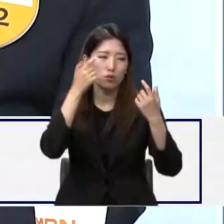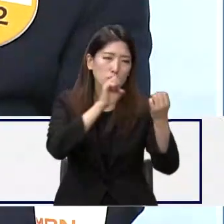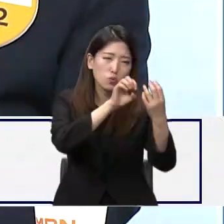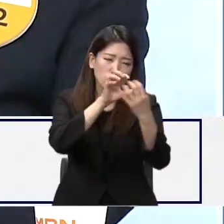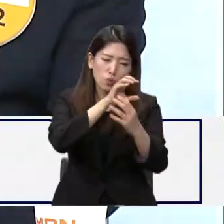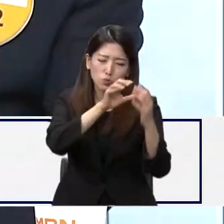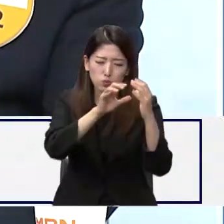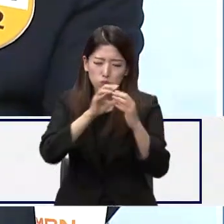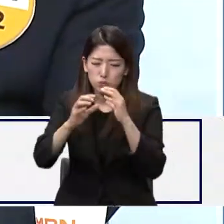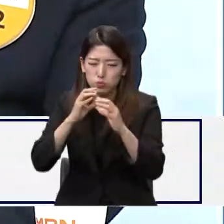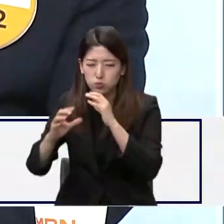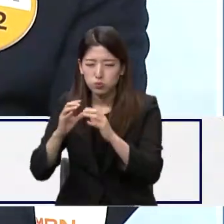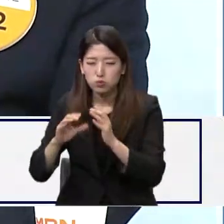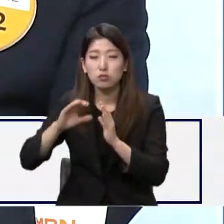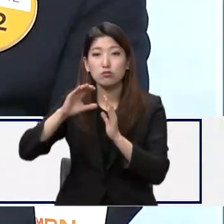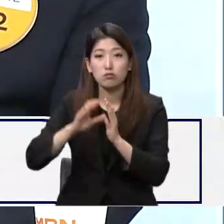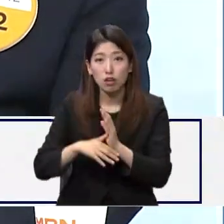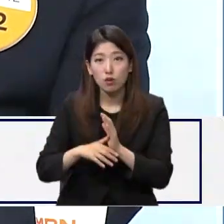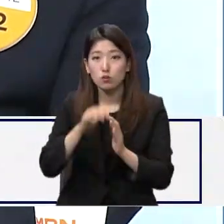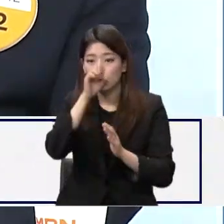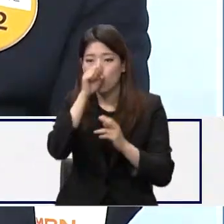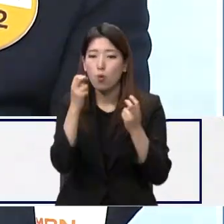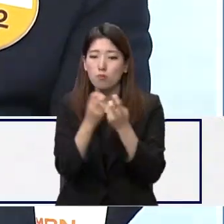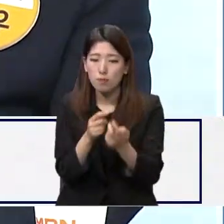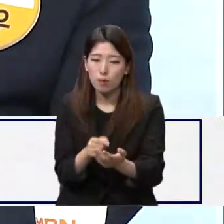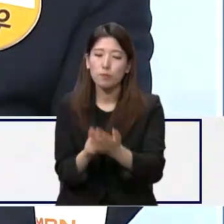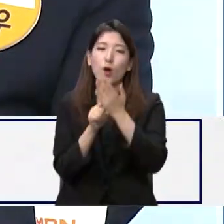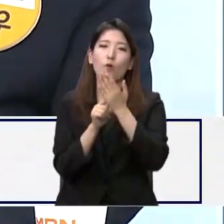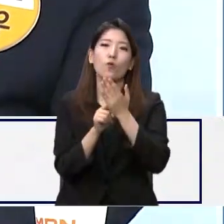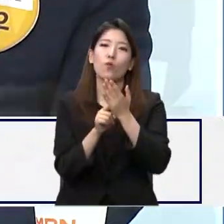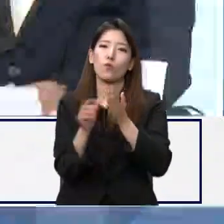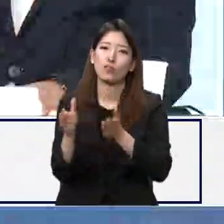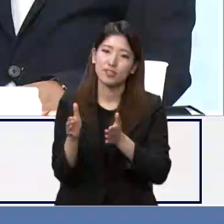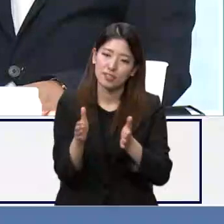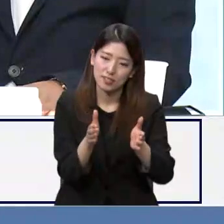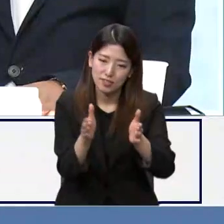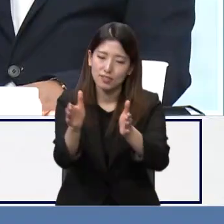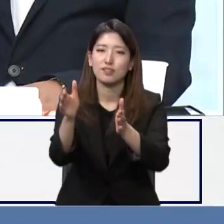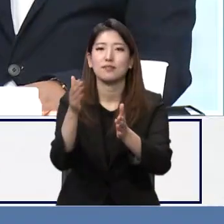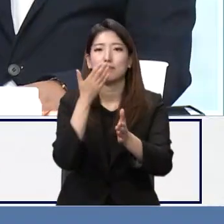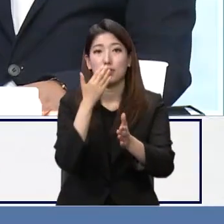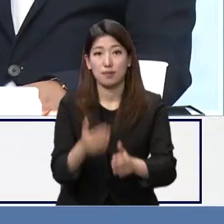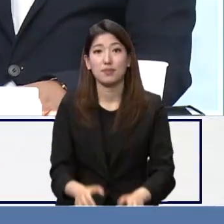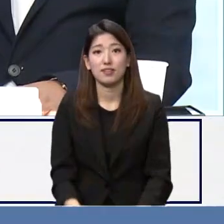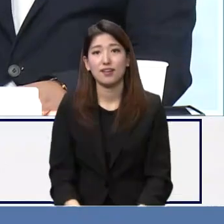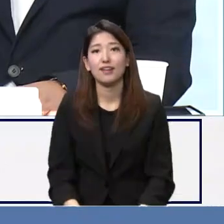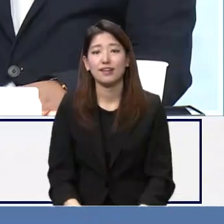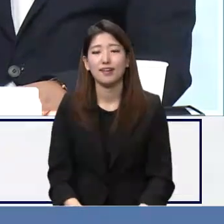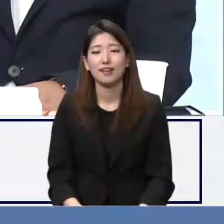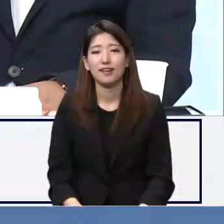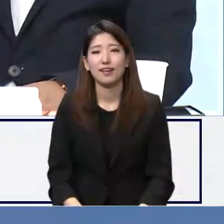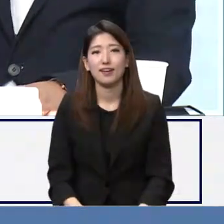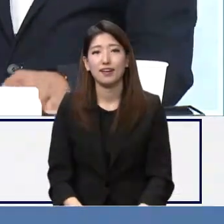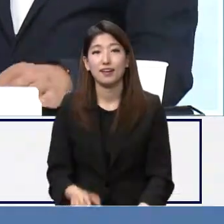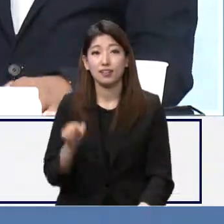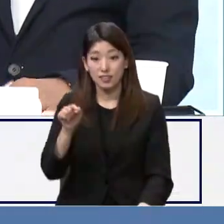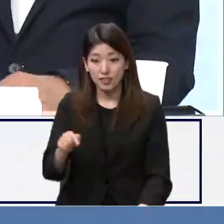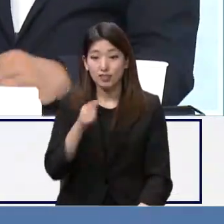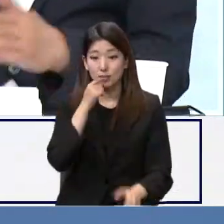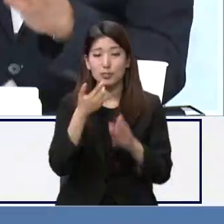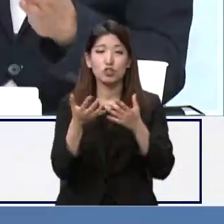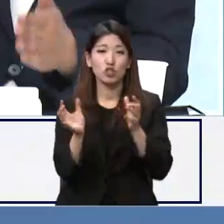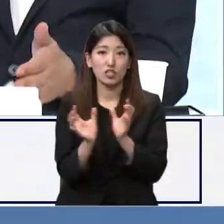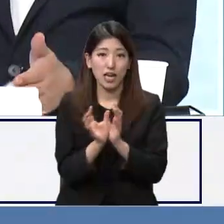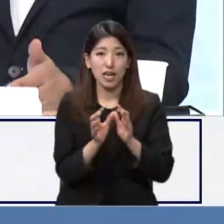해야 될지 어떤 걸 해야 될지 협의를 해야 되는 것이고요 그걸 이끌어내는 거 자체가 민주당의 리더십입니다 그걸